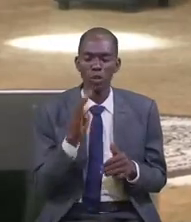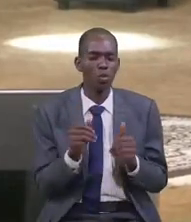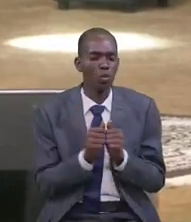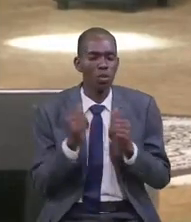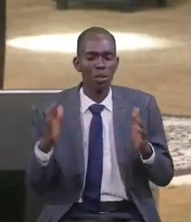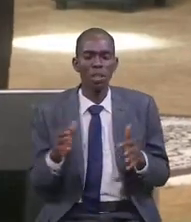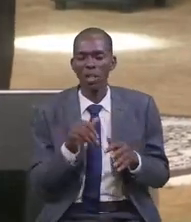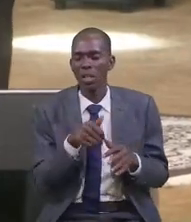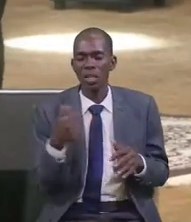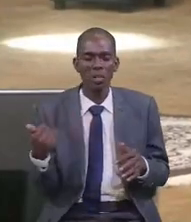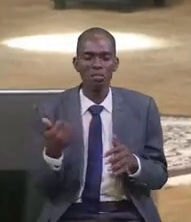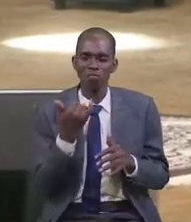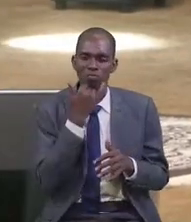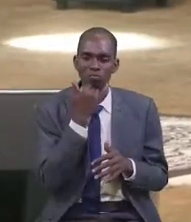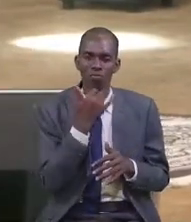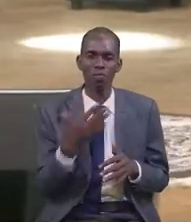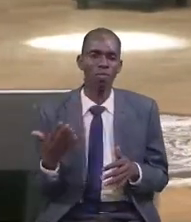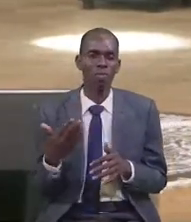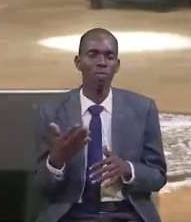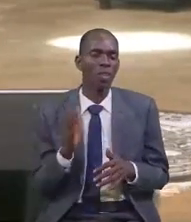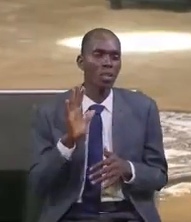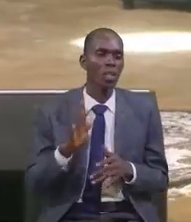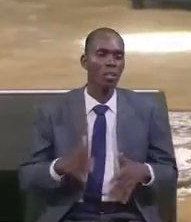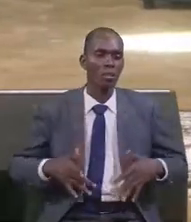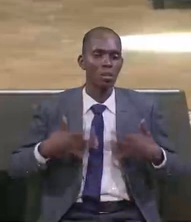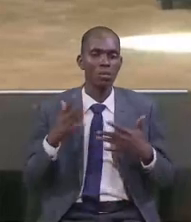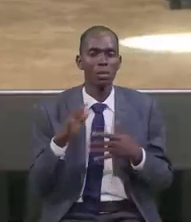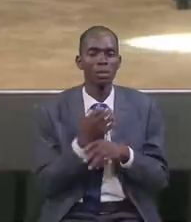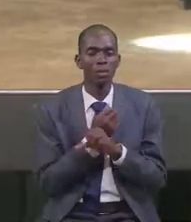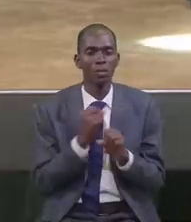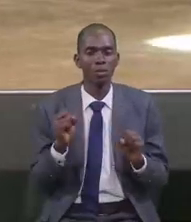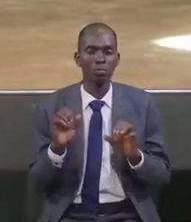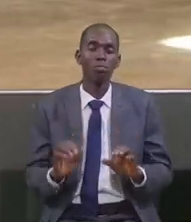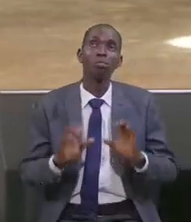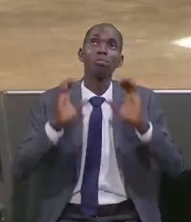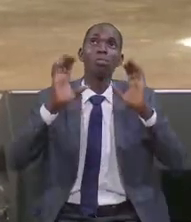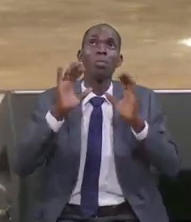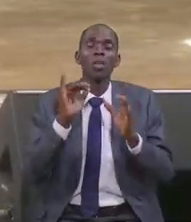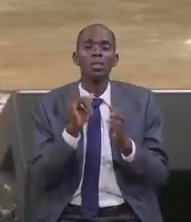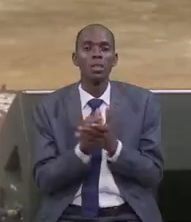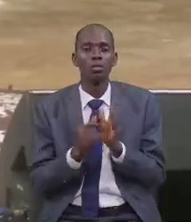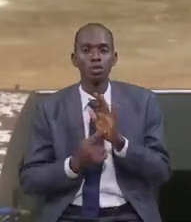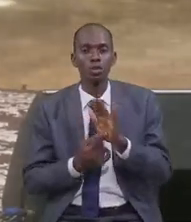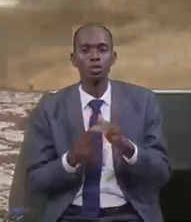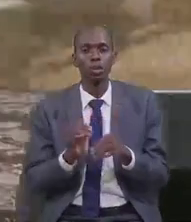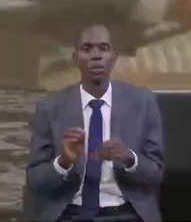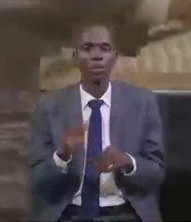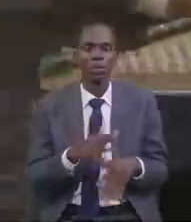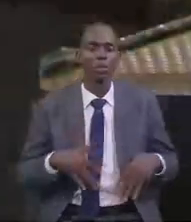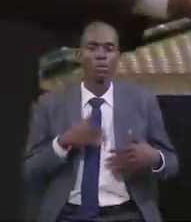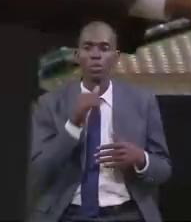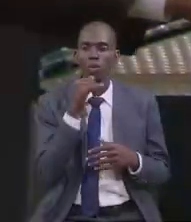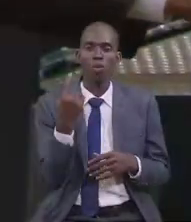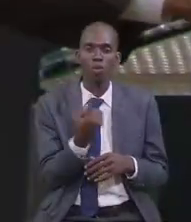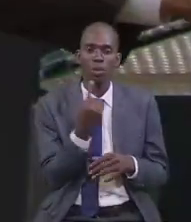la sanctification, la consécration, l'engagement doit se refléter dans la vie. C'est pas seulement la